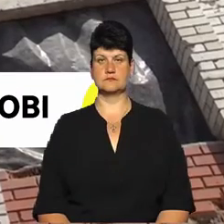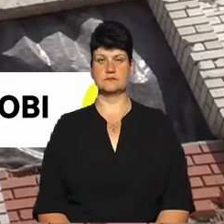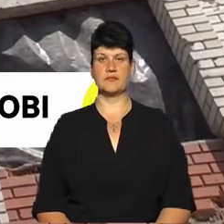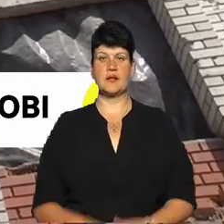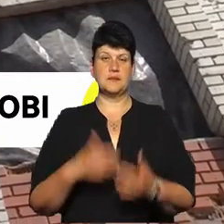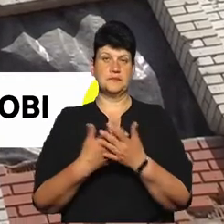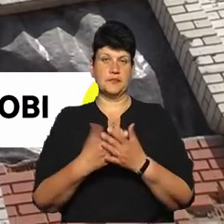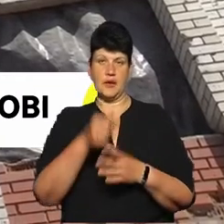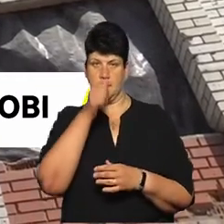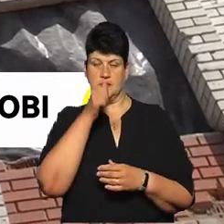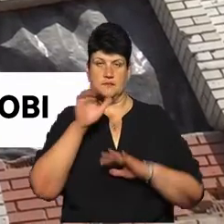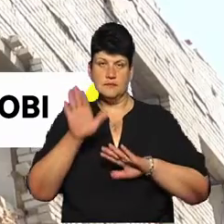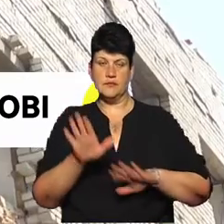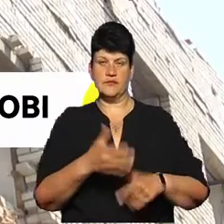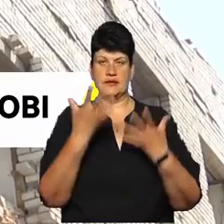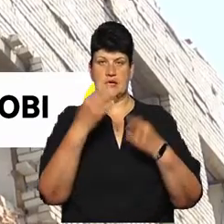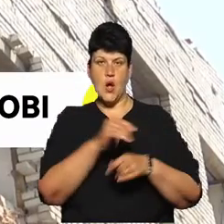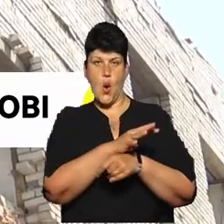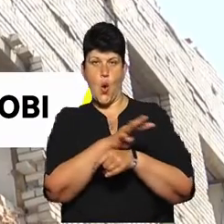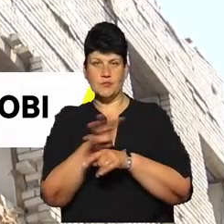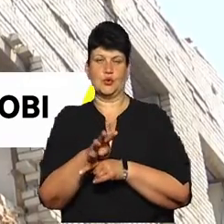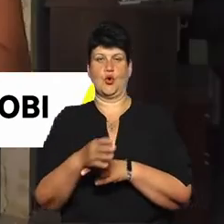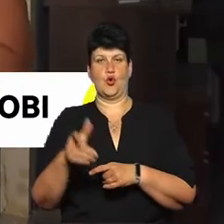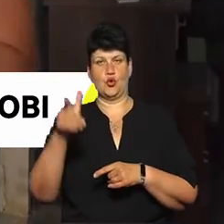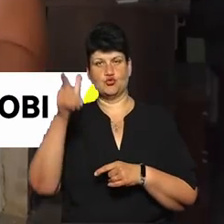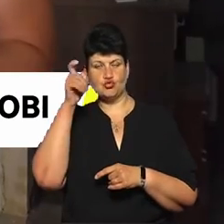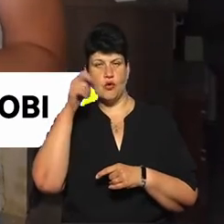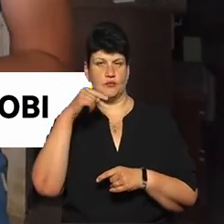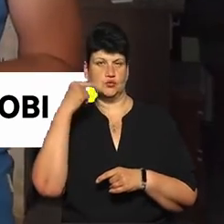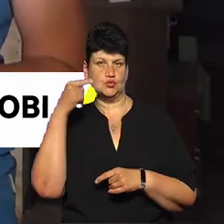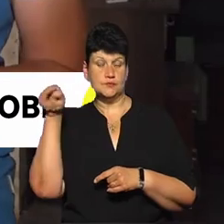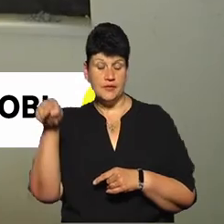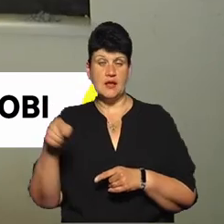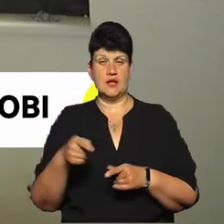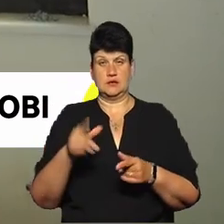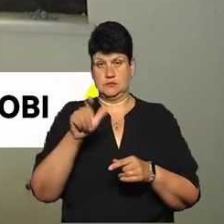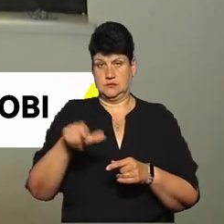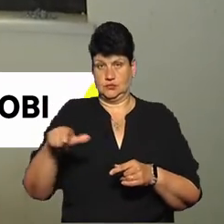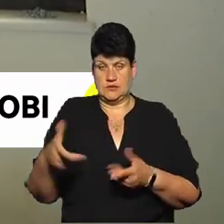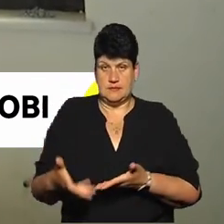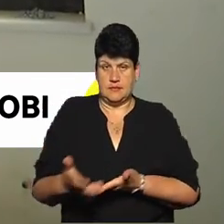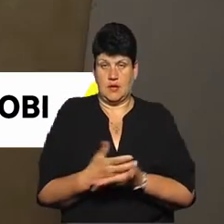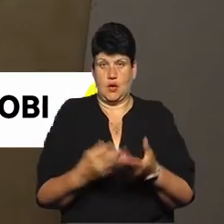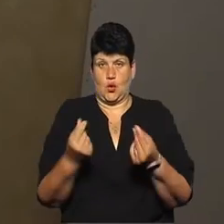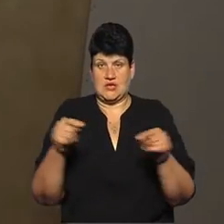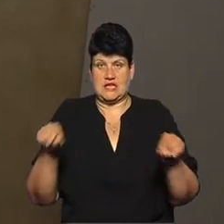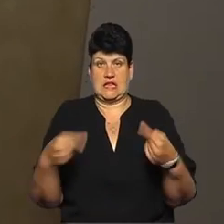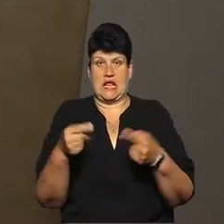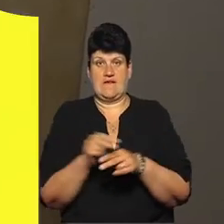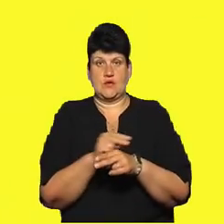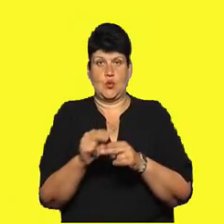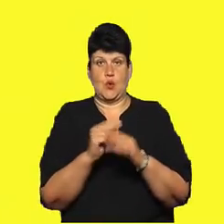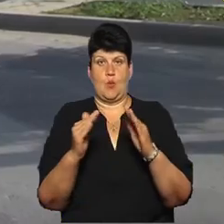Майже місяць минув від дня обстрілу Чорткова російськими військами. Жителі пошкоджених будинків збирають гроші на відновлення